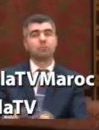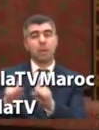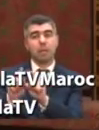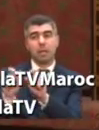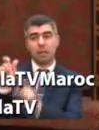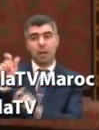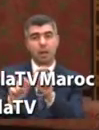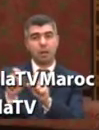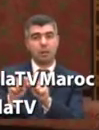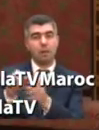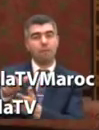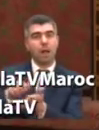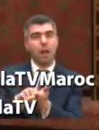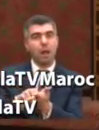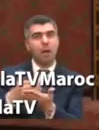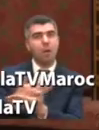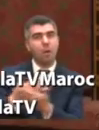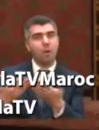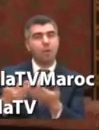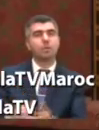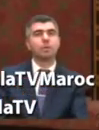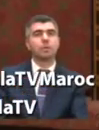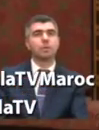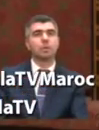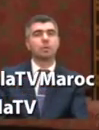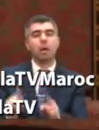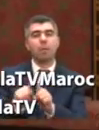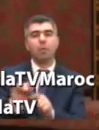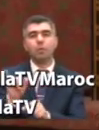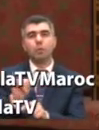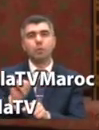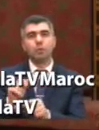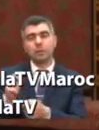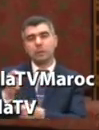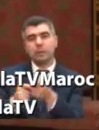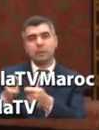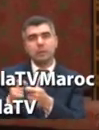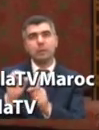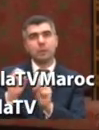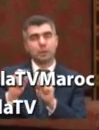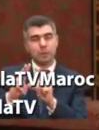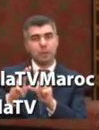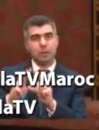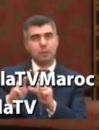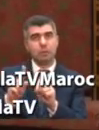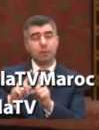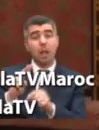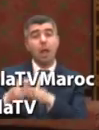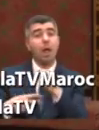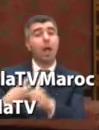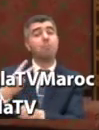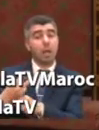ومع الفلاحه ومع المصدرين شنو هما الكيفيات اللي يمكن لينا نتعاونوا، لانه هذه المشاكل غادي تبقى واحد العامين مازال